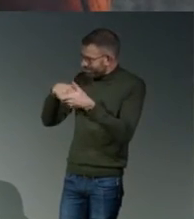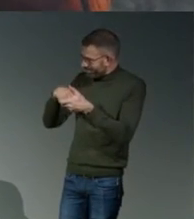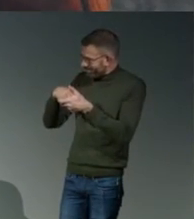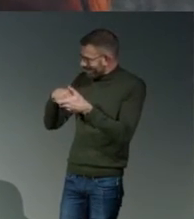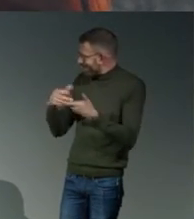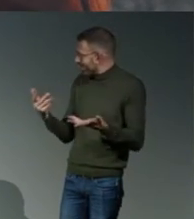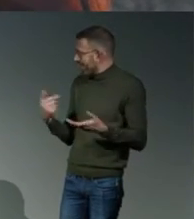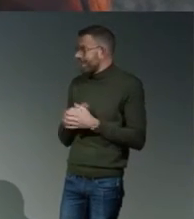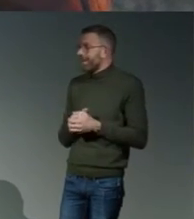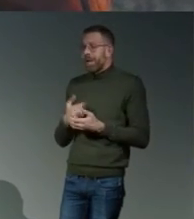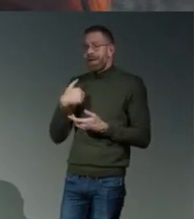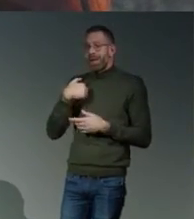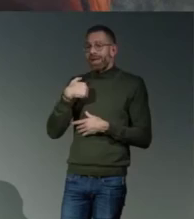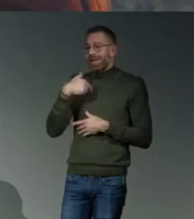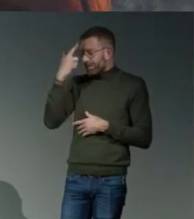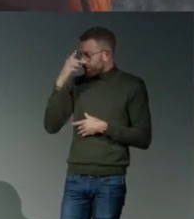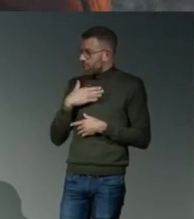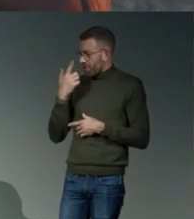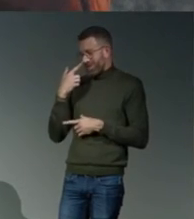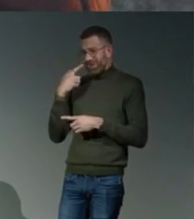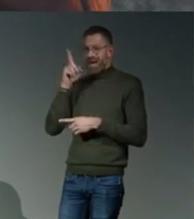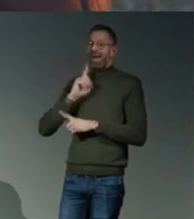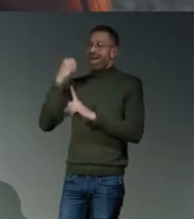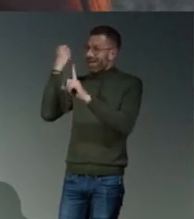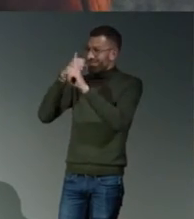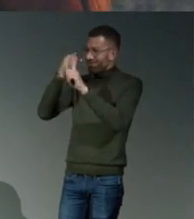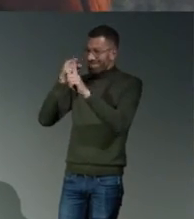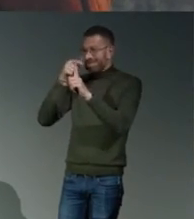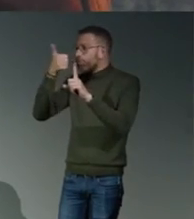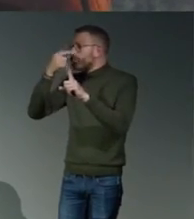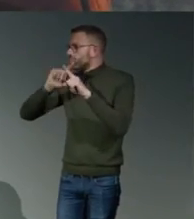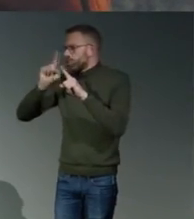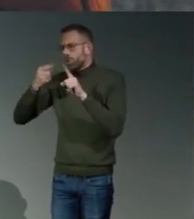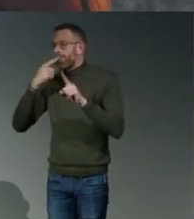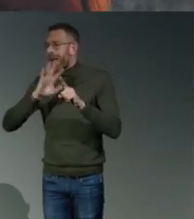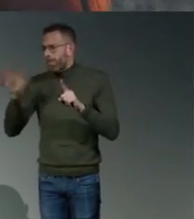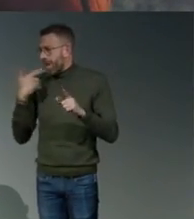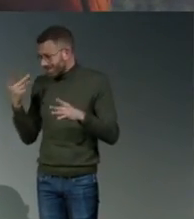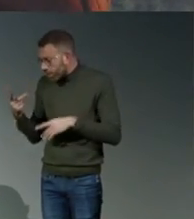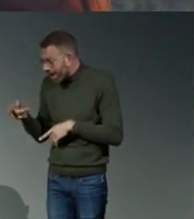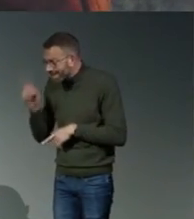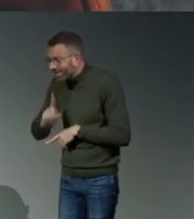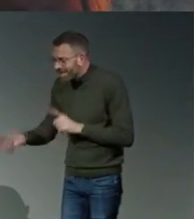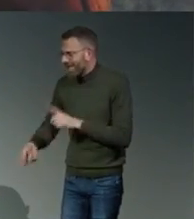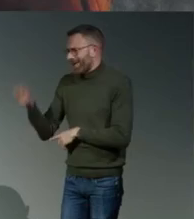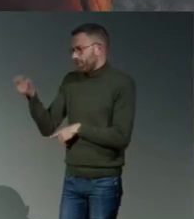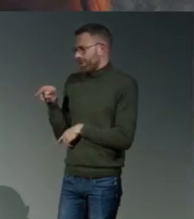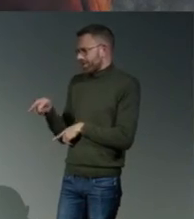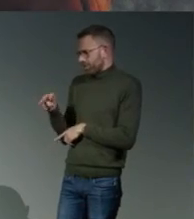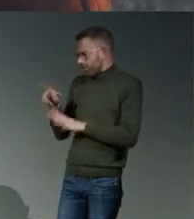participez. Mais parce que je pense que le féminisme a un angle mort, et c'est l'éducation des filles, et c'est le rapport aux sciences. Et il faut